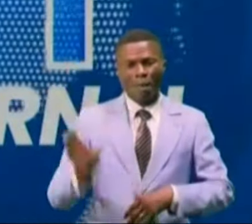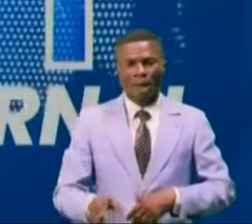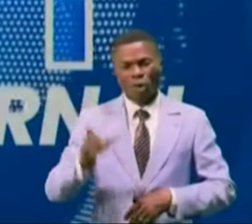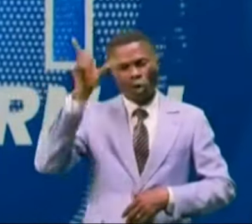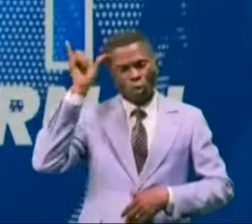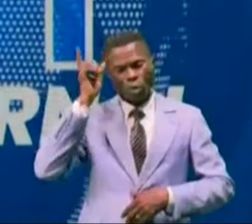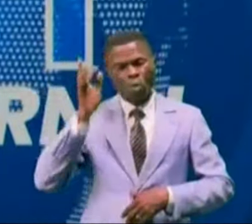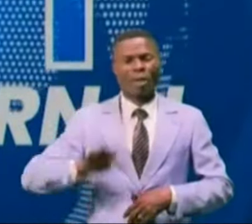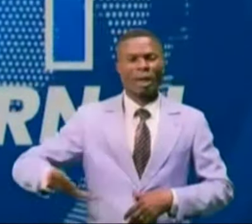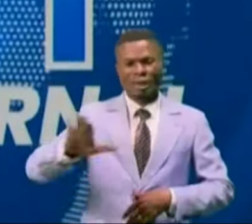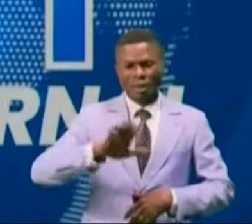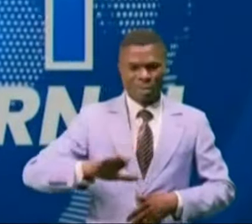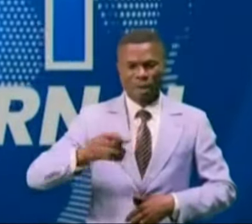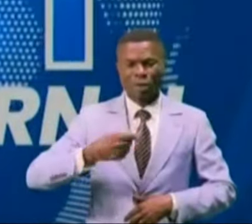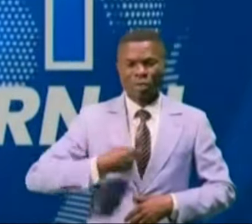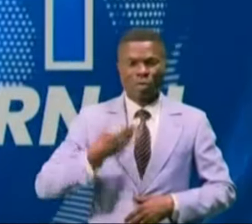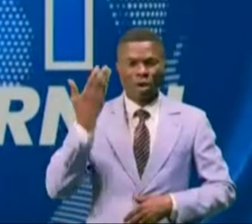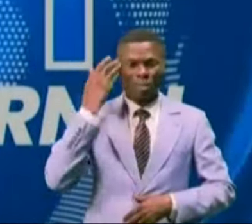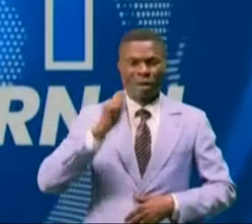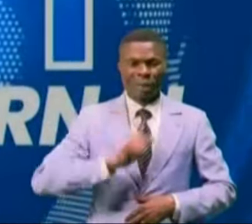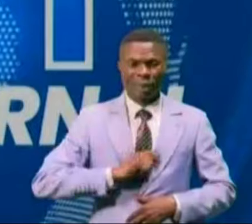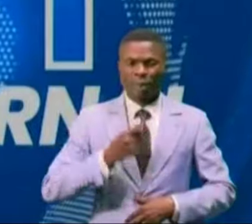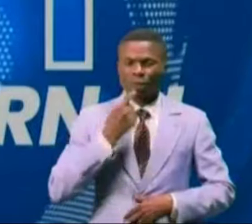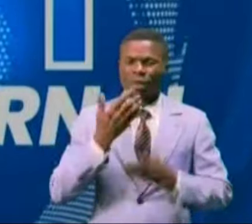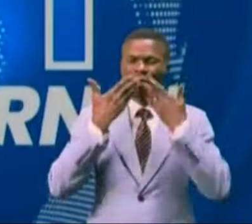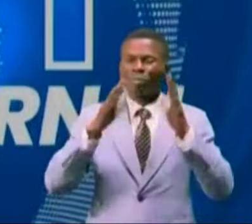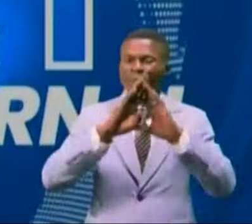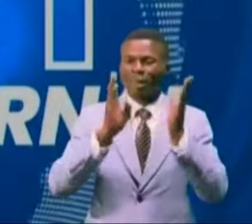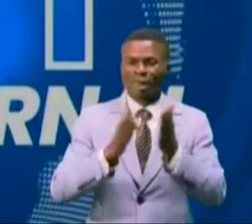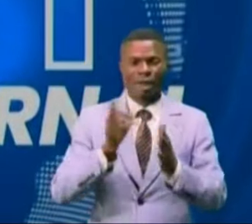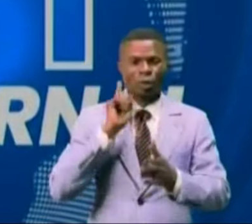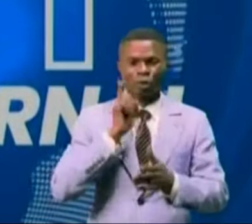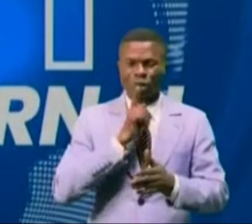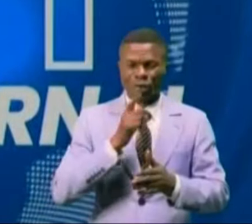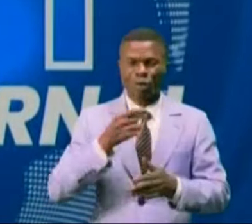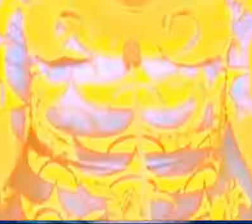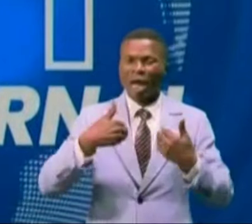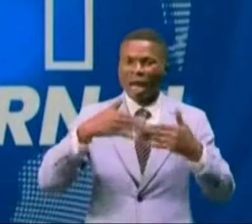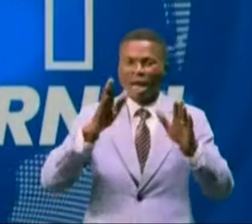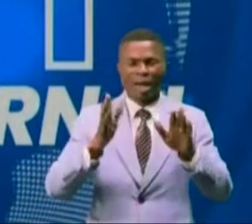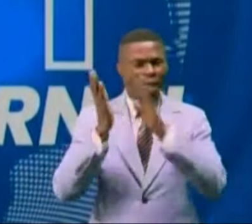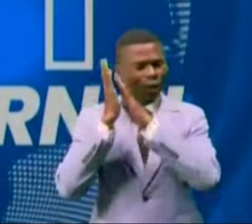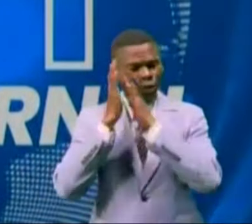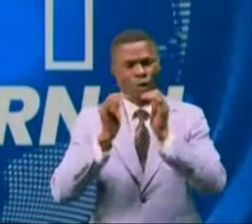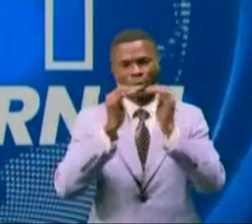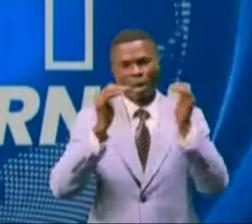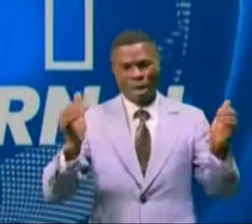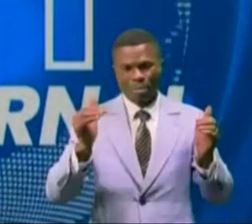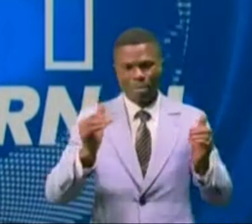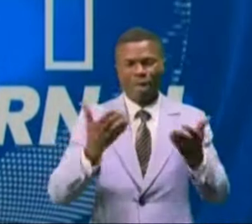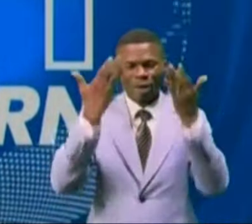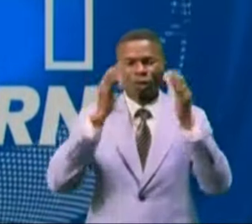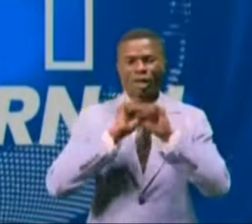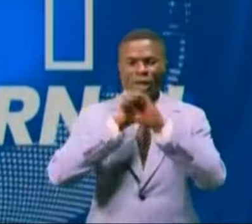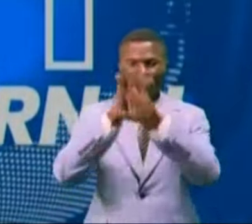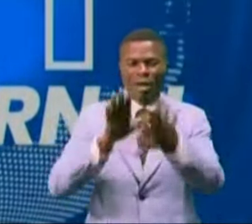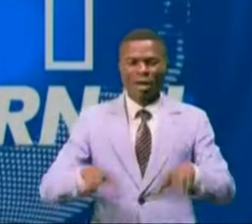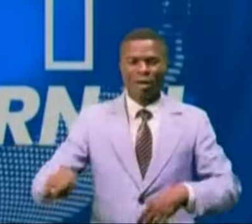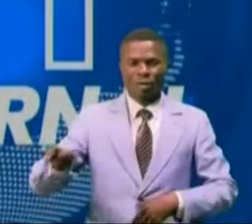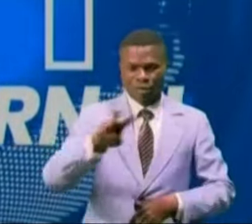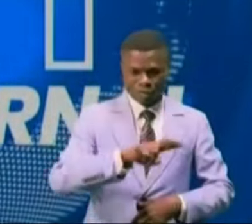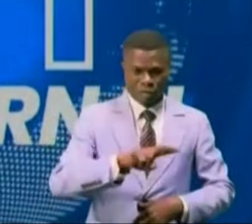kababa Michel y éta notre interprète de malentendant Fannie malongal rédigé pour vous et à 23h vous